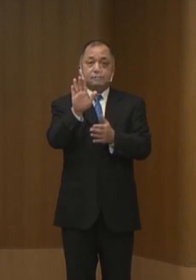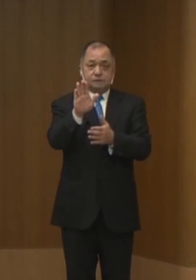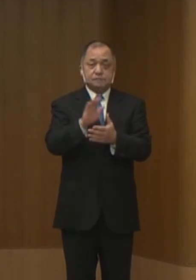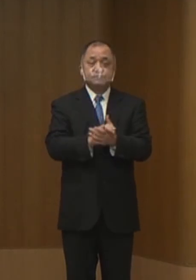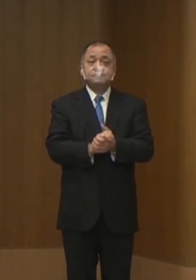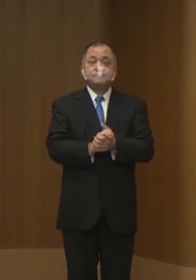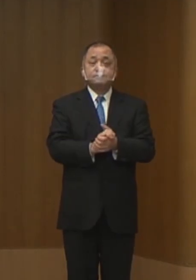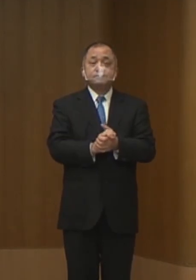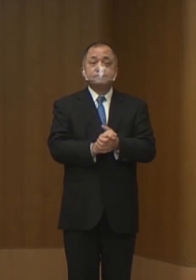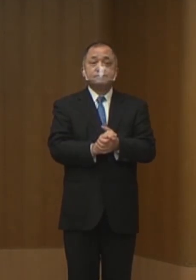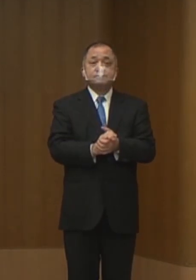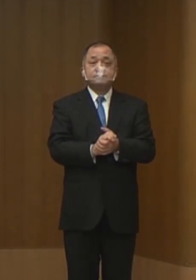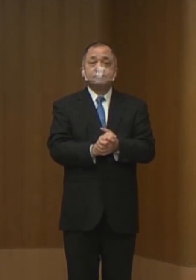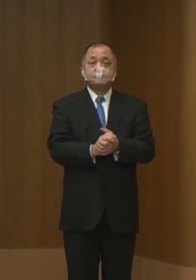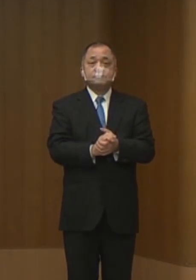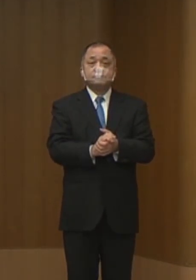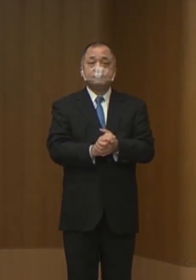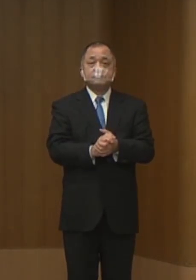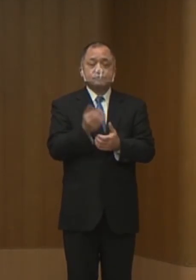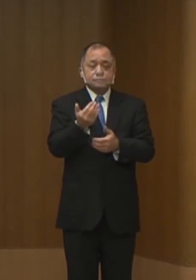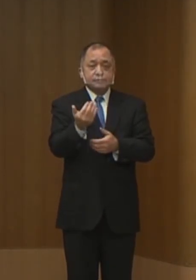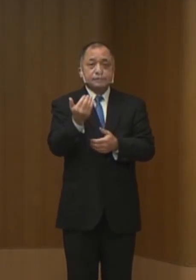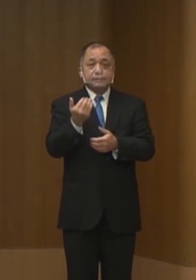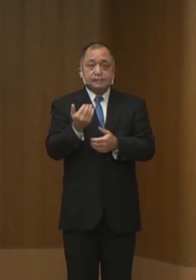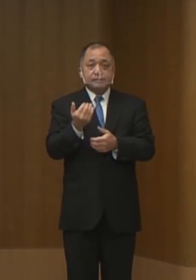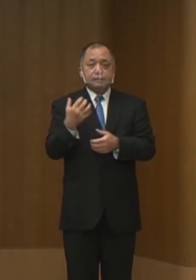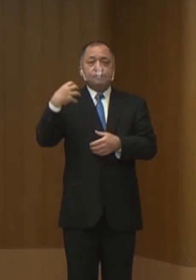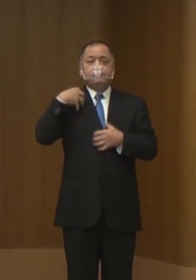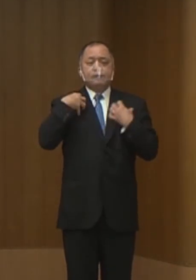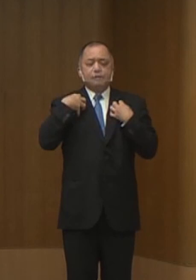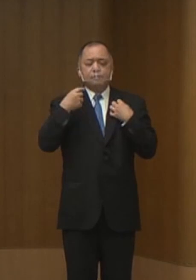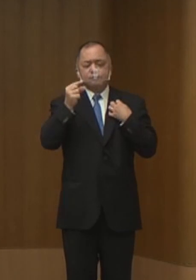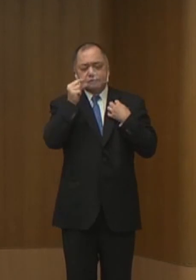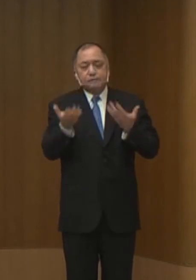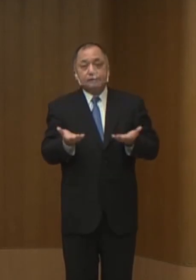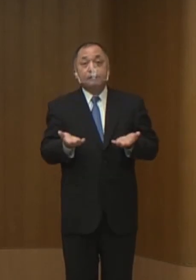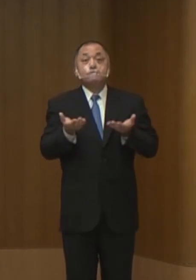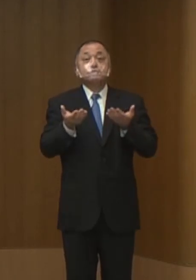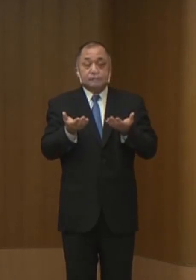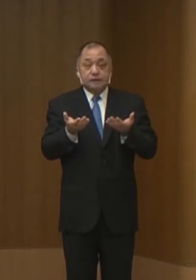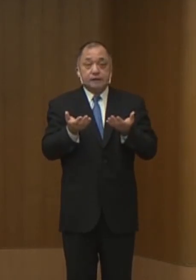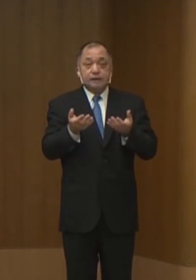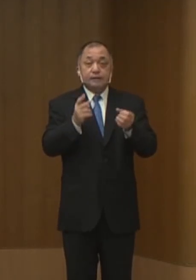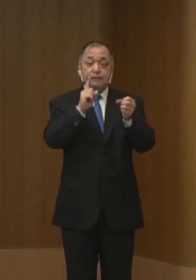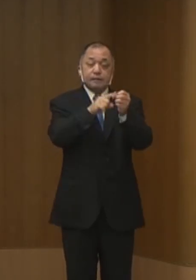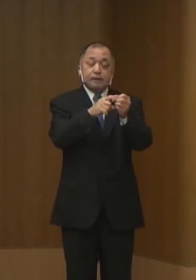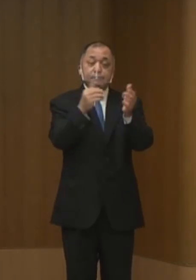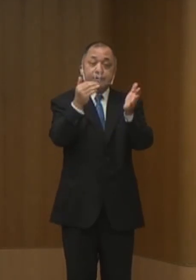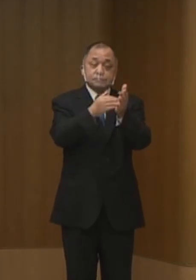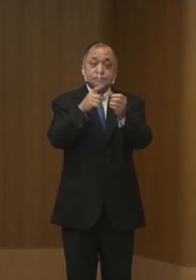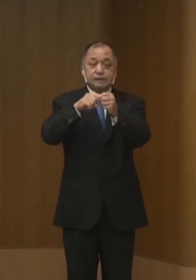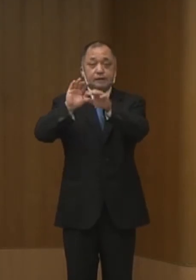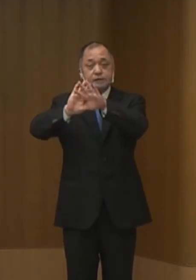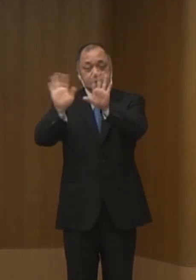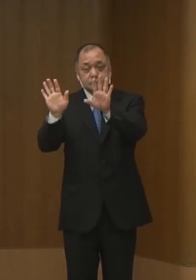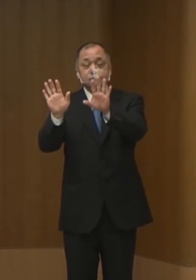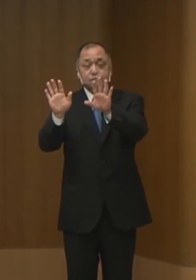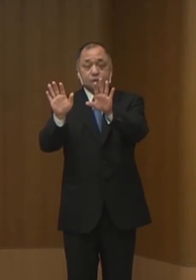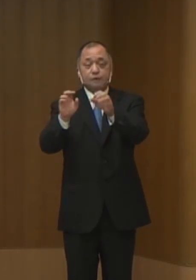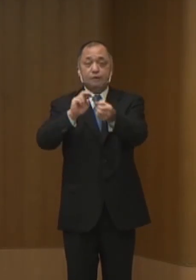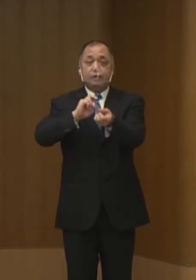。その前の段階で負担を軽減をさせて、年末年始での医療崩壊、こういった